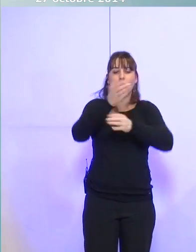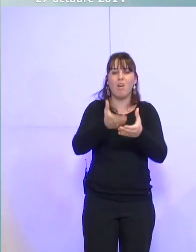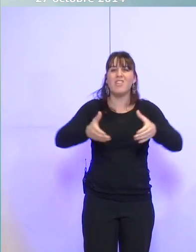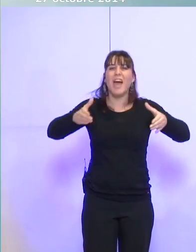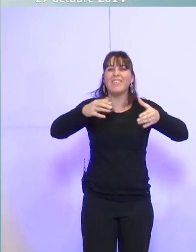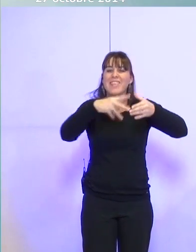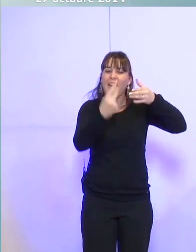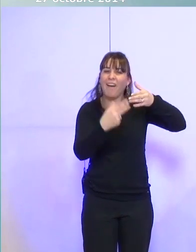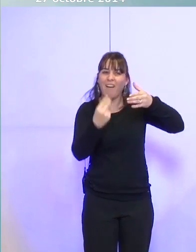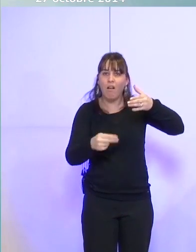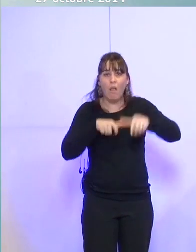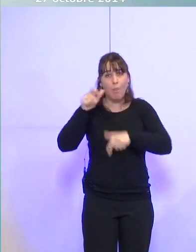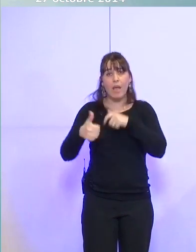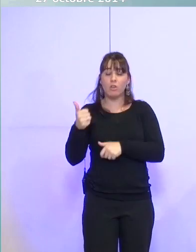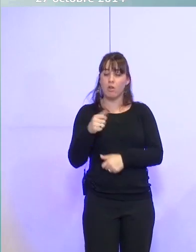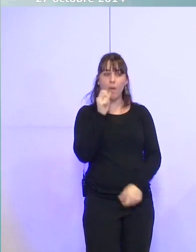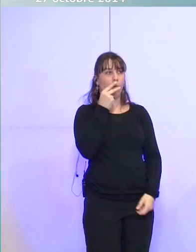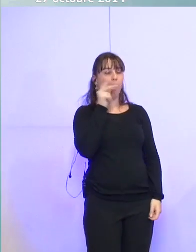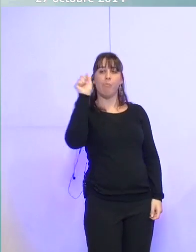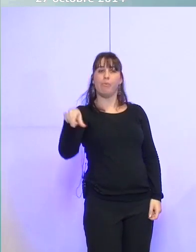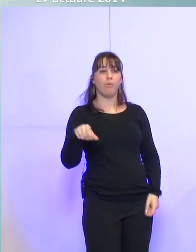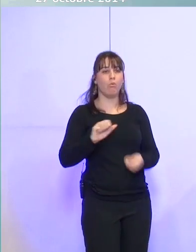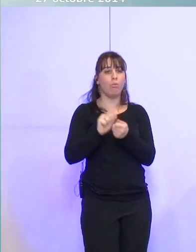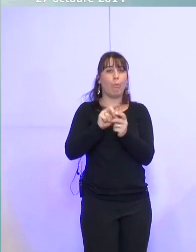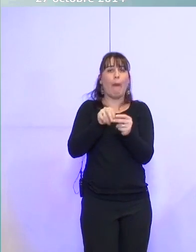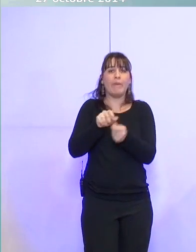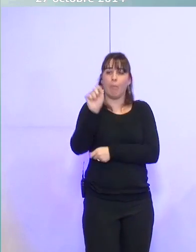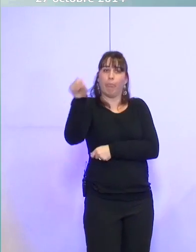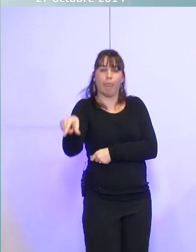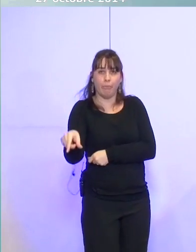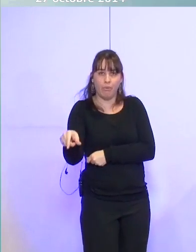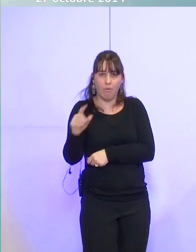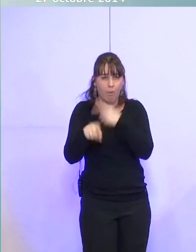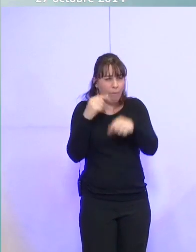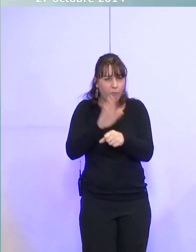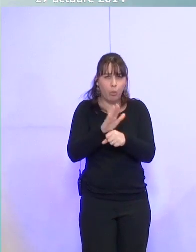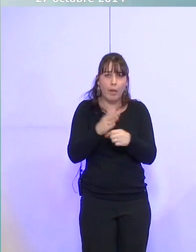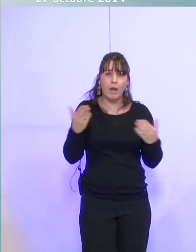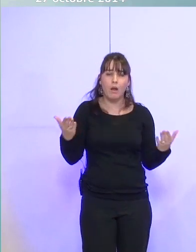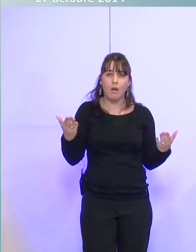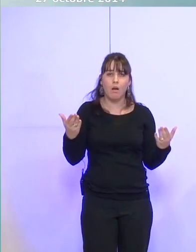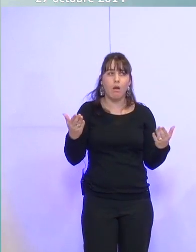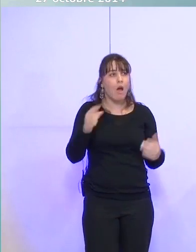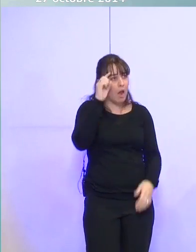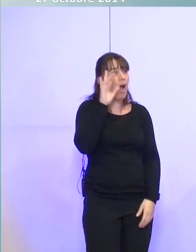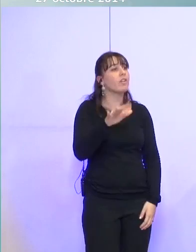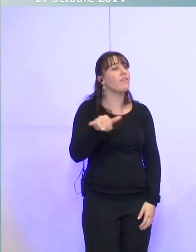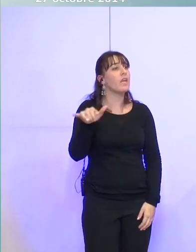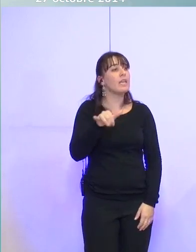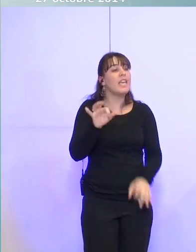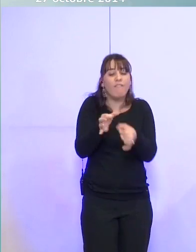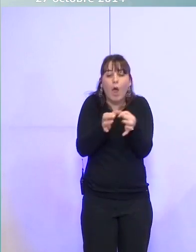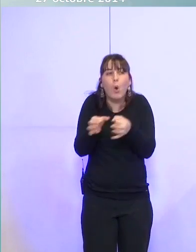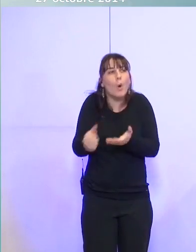poubelles par les passants. Elles supposent une harmonie idyllique entre les habitants. À votre avis, qui va récolter les